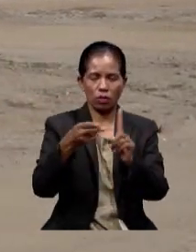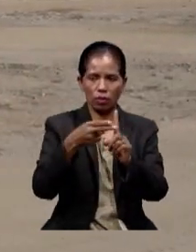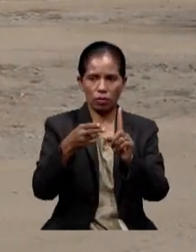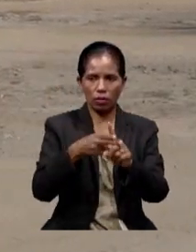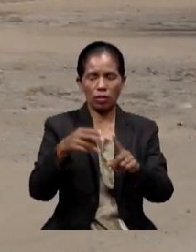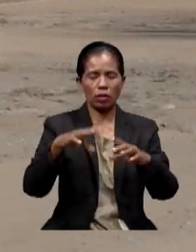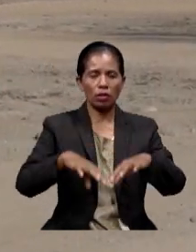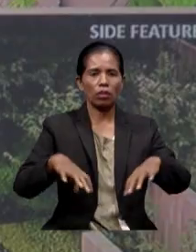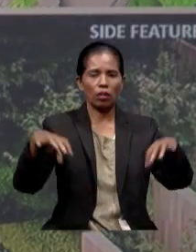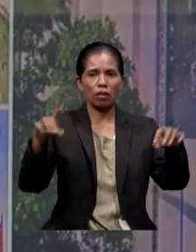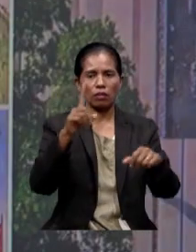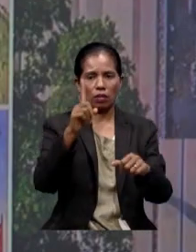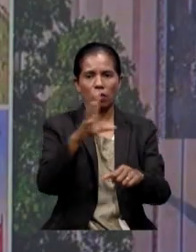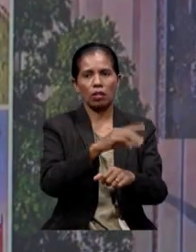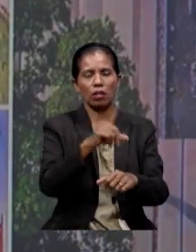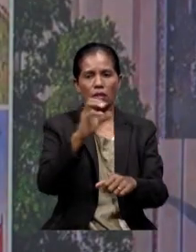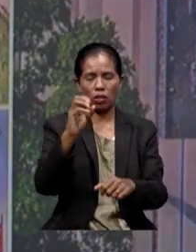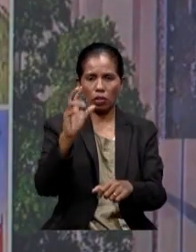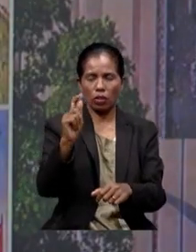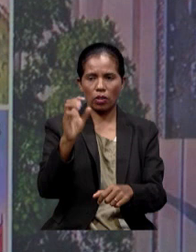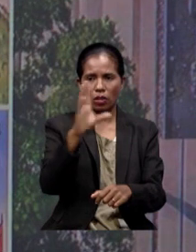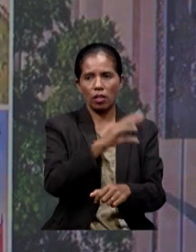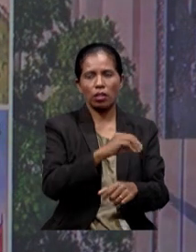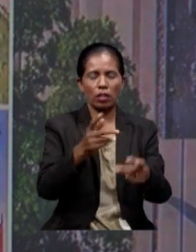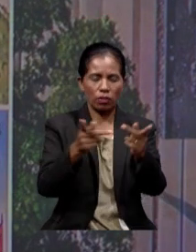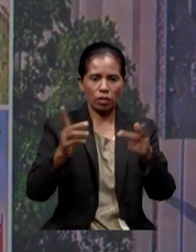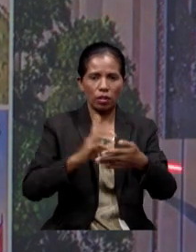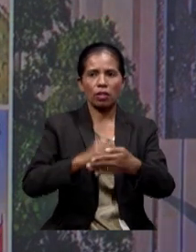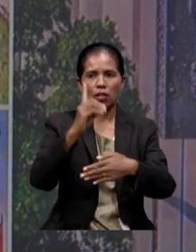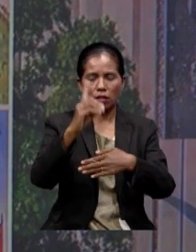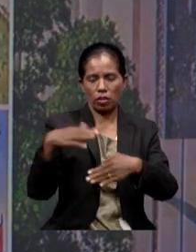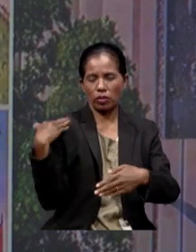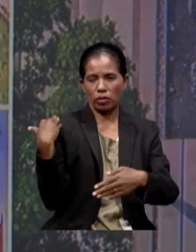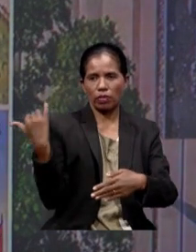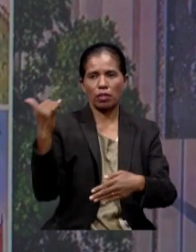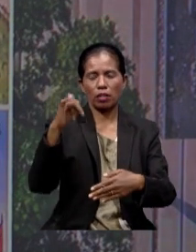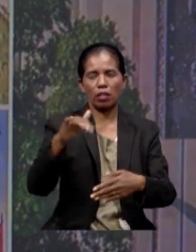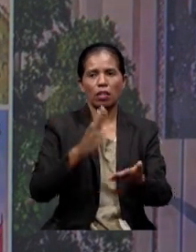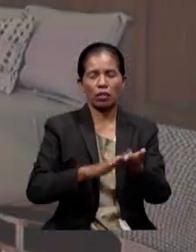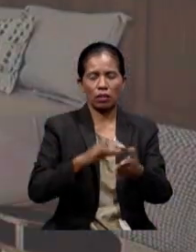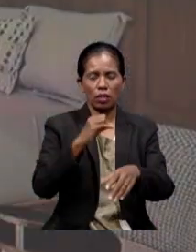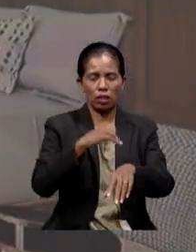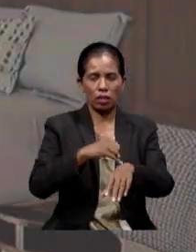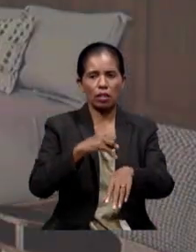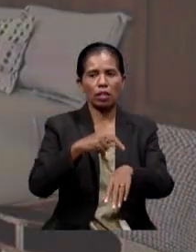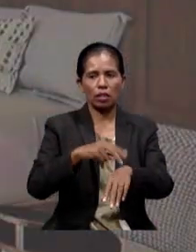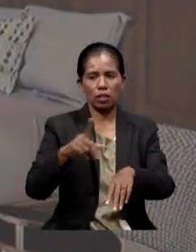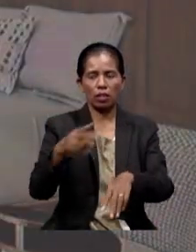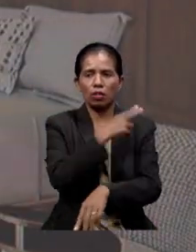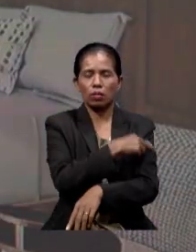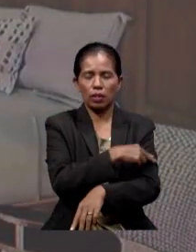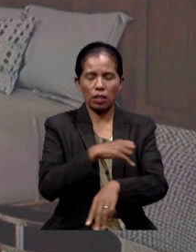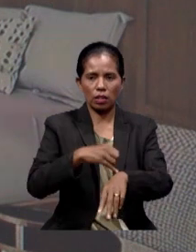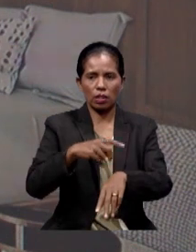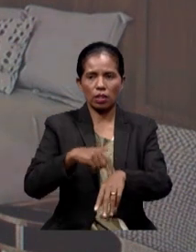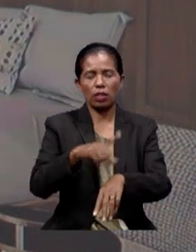campo golf ida, lote residencial, centro desenvolvimento ba jovem sira, escola internacional ida, hospital internacional ida